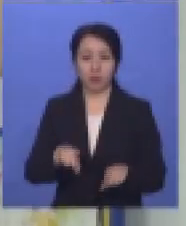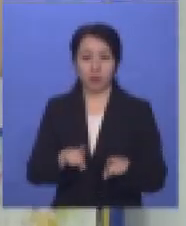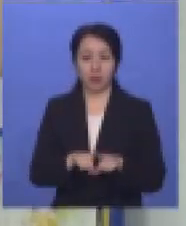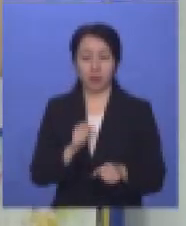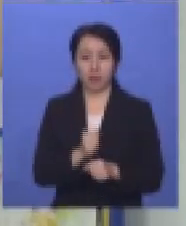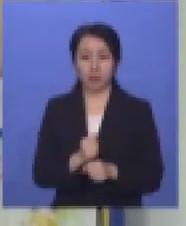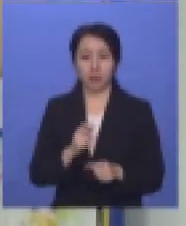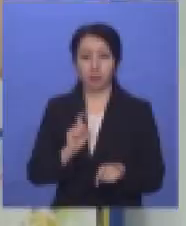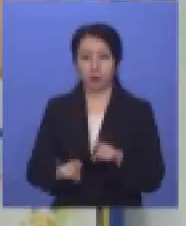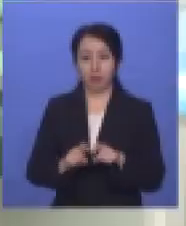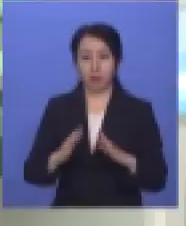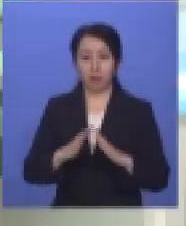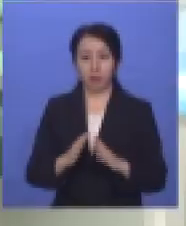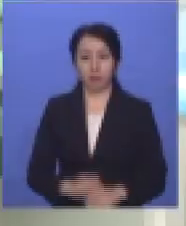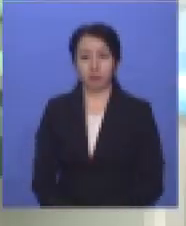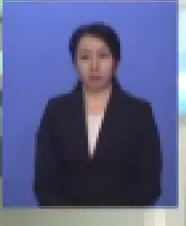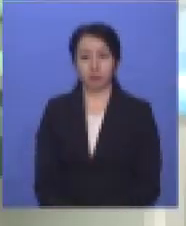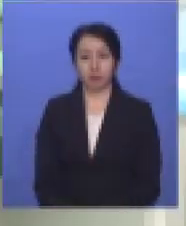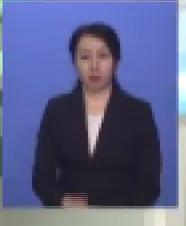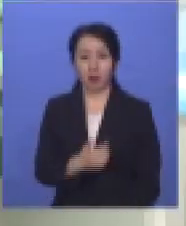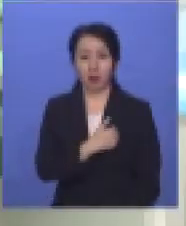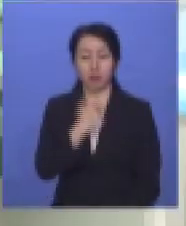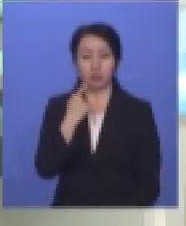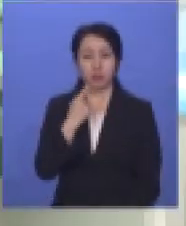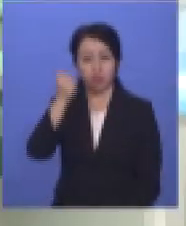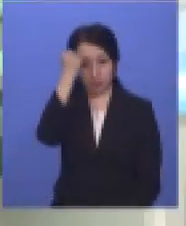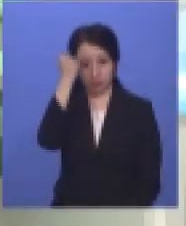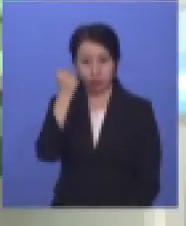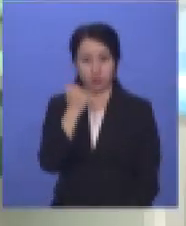и делают обходы по домам. Хочу сказать спасибо